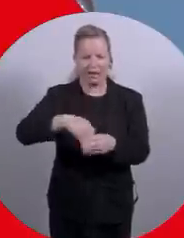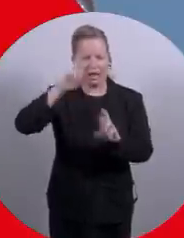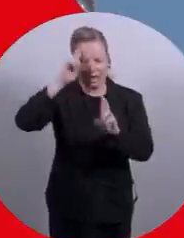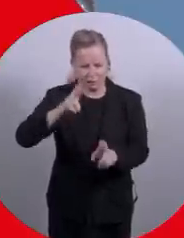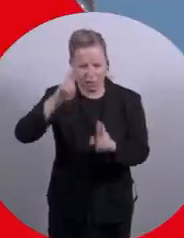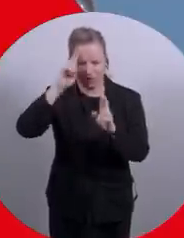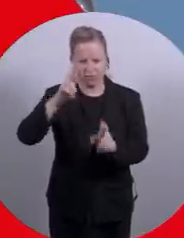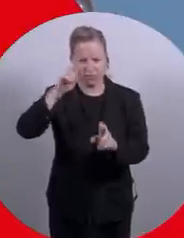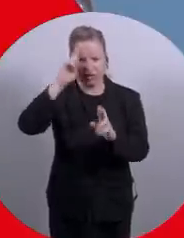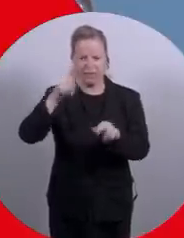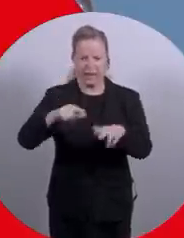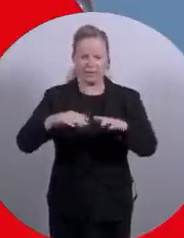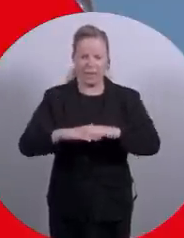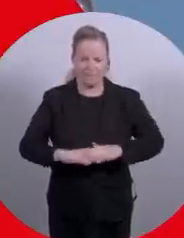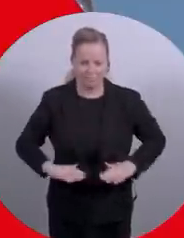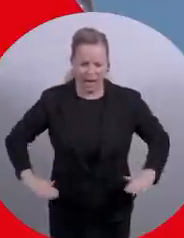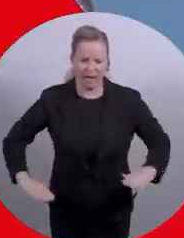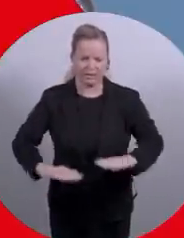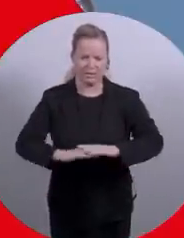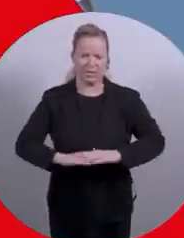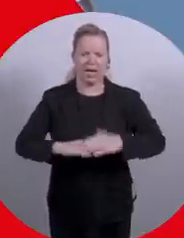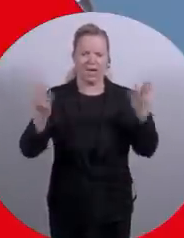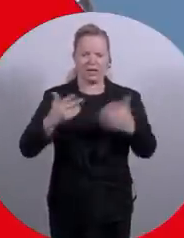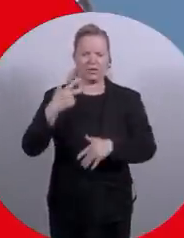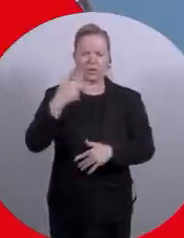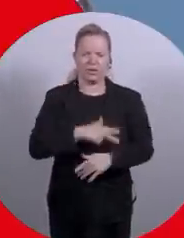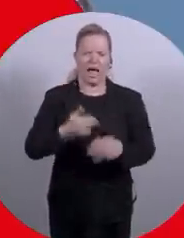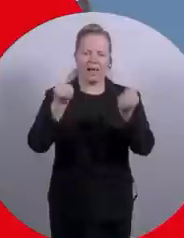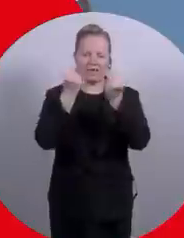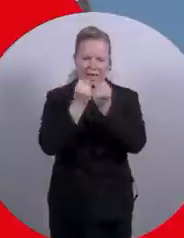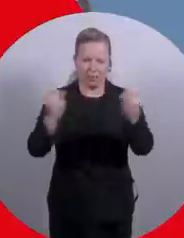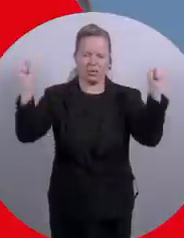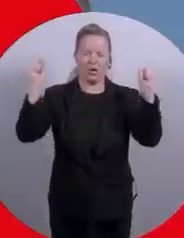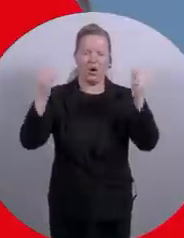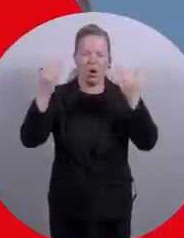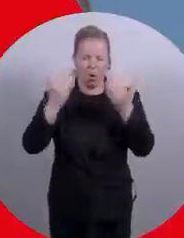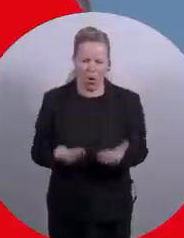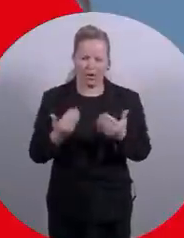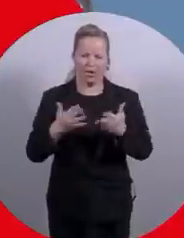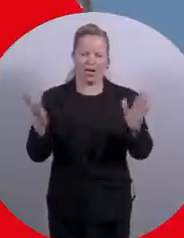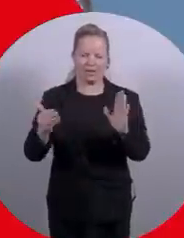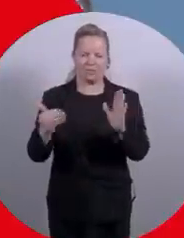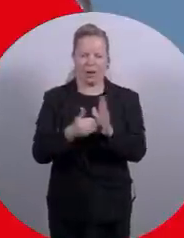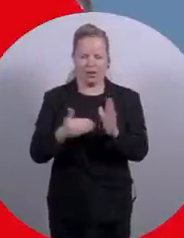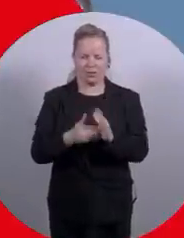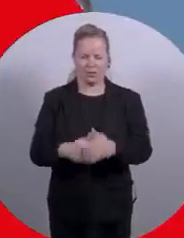war die Basis für das was die Sozialdemokratie heute braucht